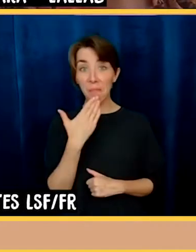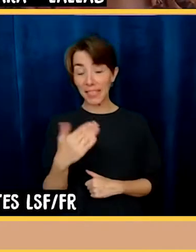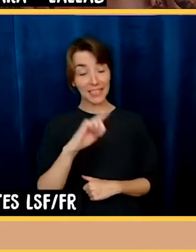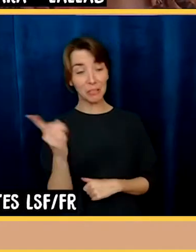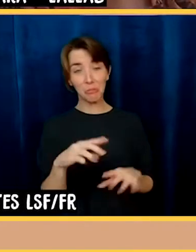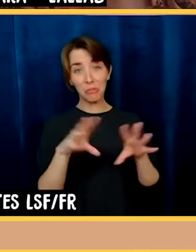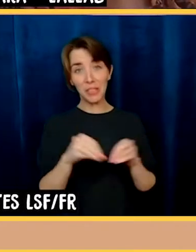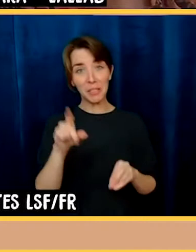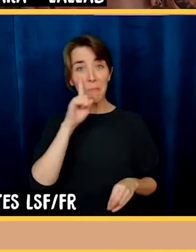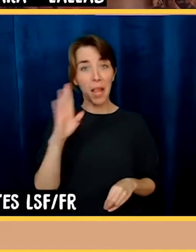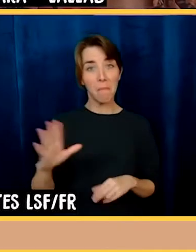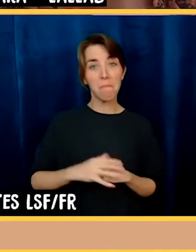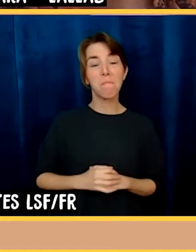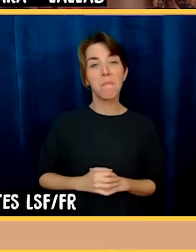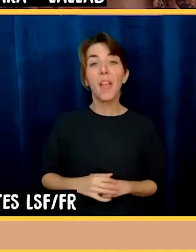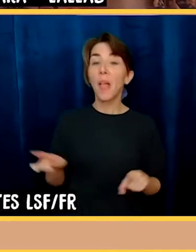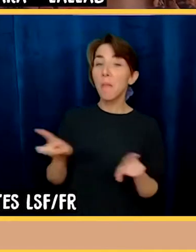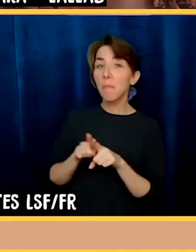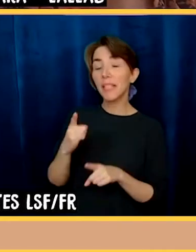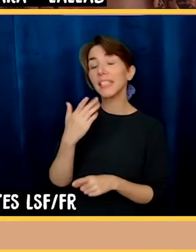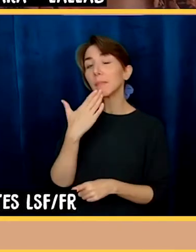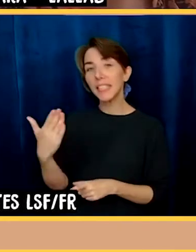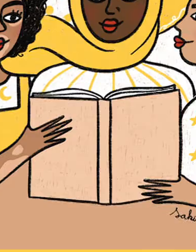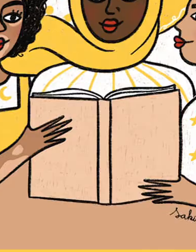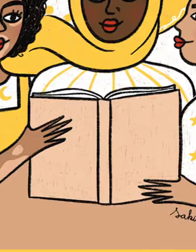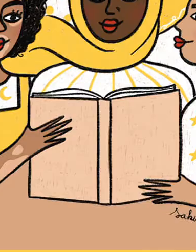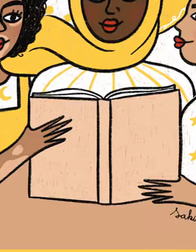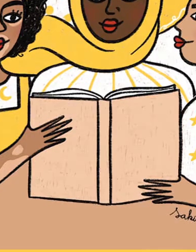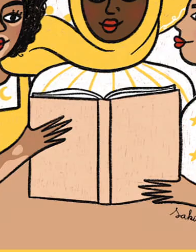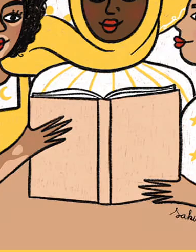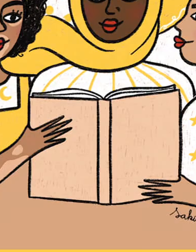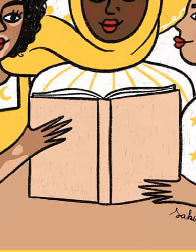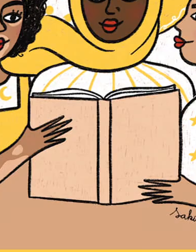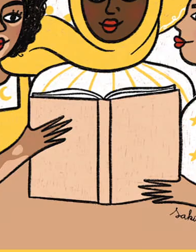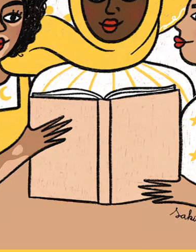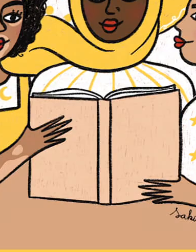toute l'équipe. Merci à nos interprètes langues de signes françaises.